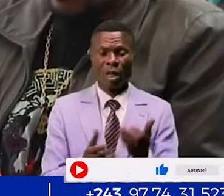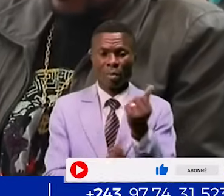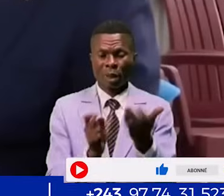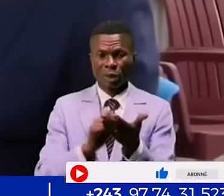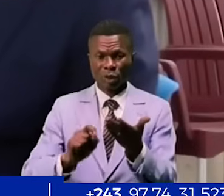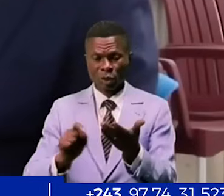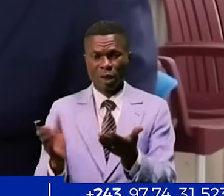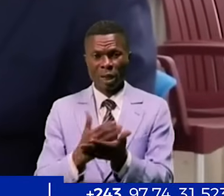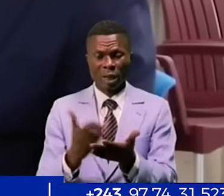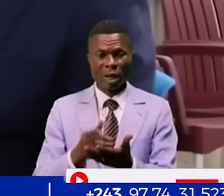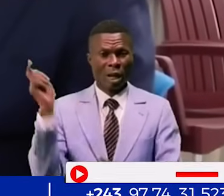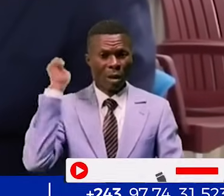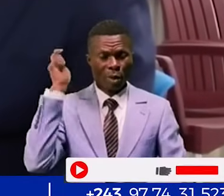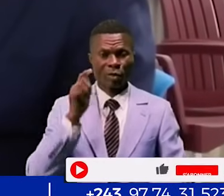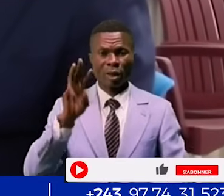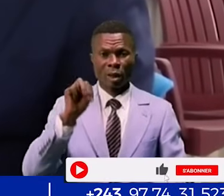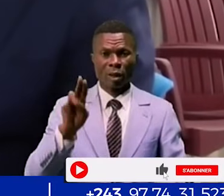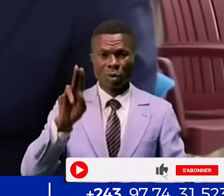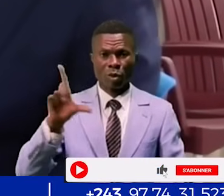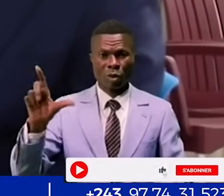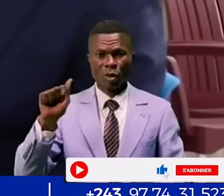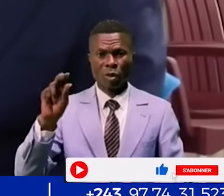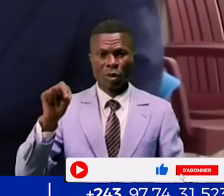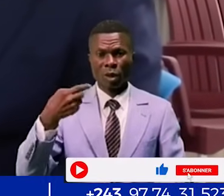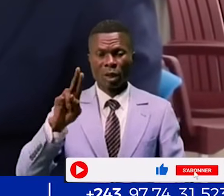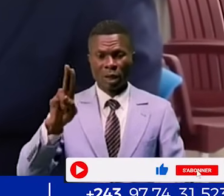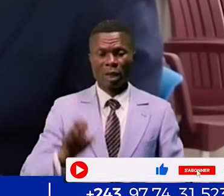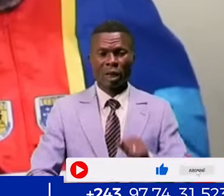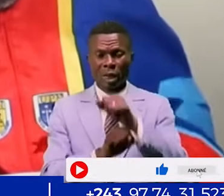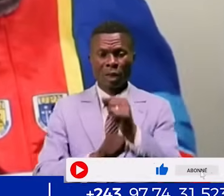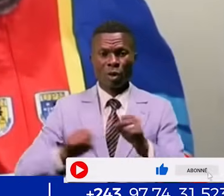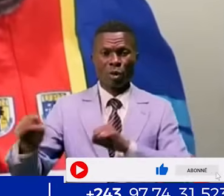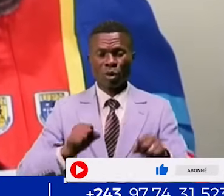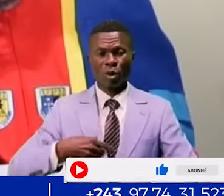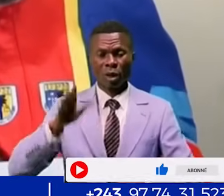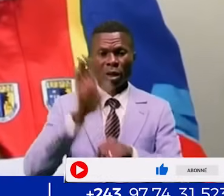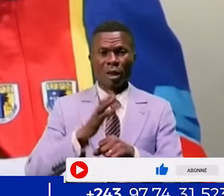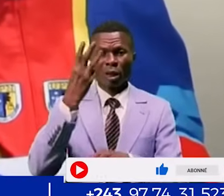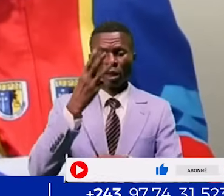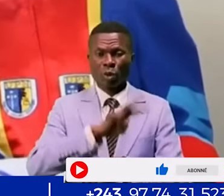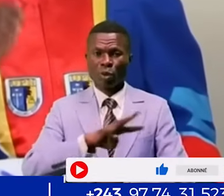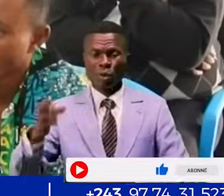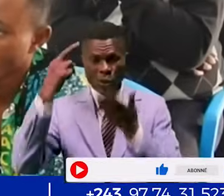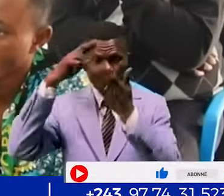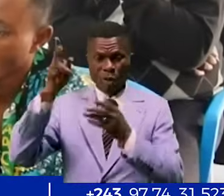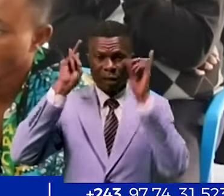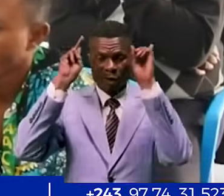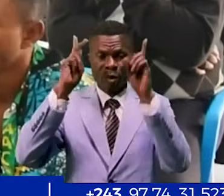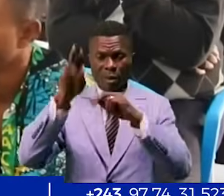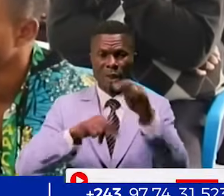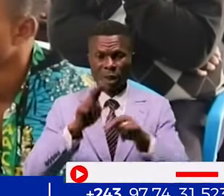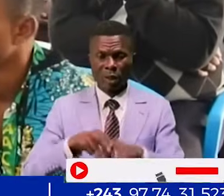le professeur Moulangou Katulumba Félix Médard, a soutenu sa thèse pendant plus de 3 heures à l'Université